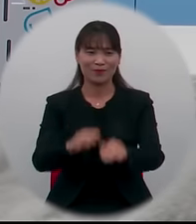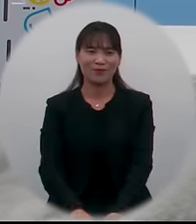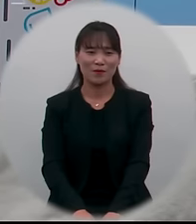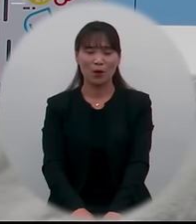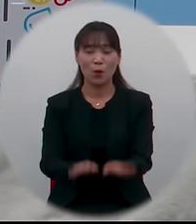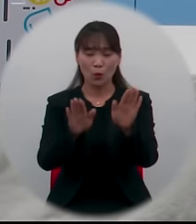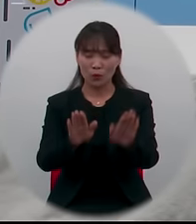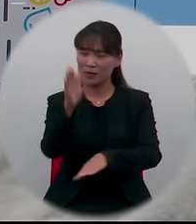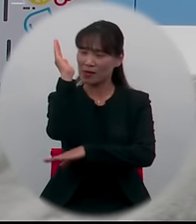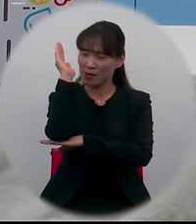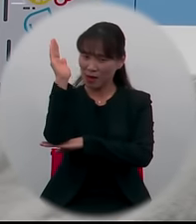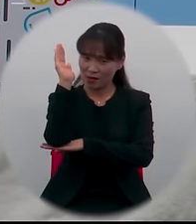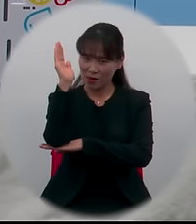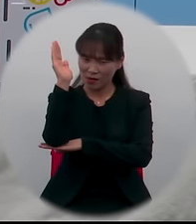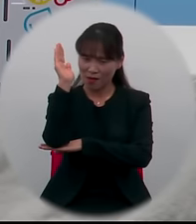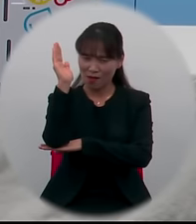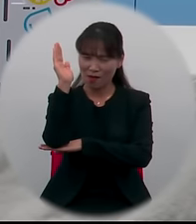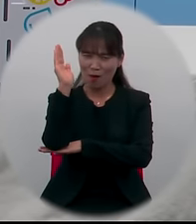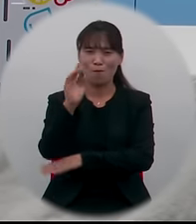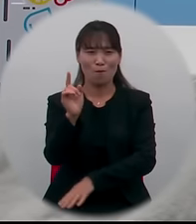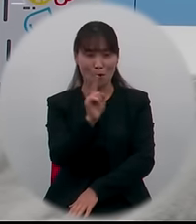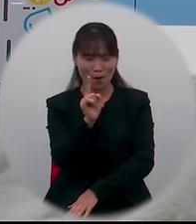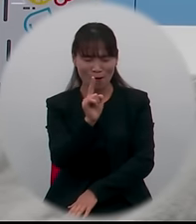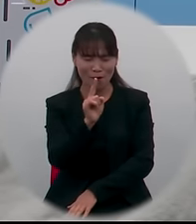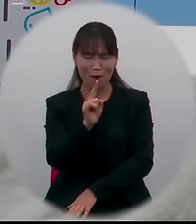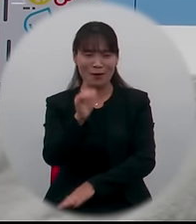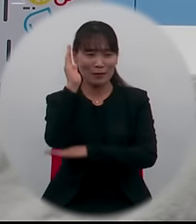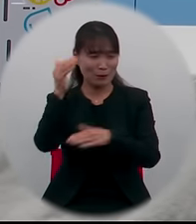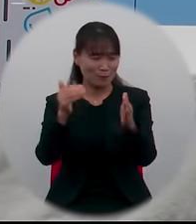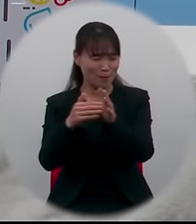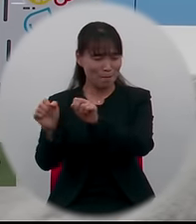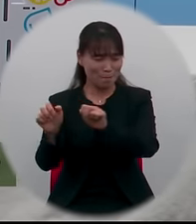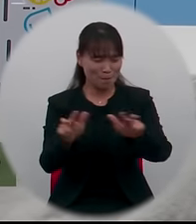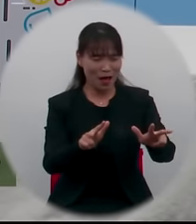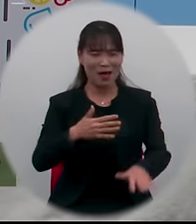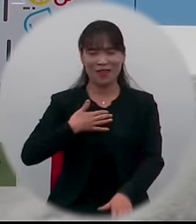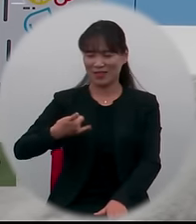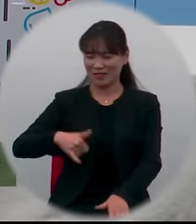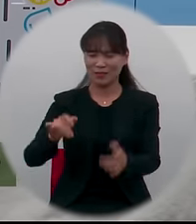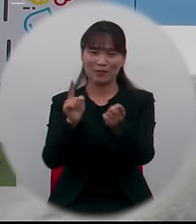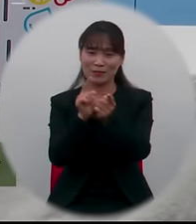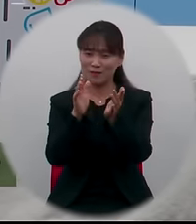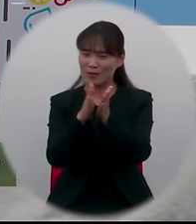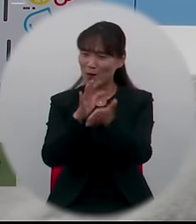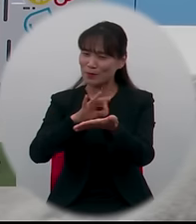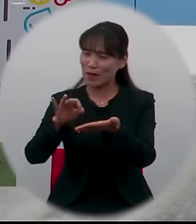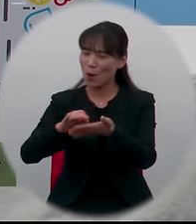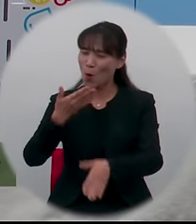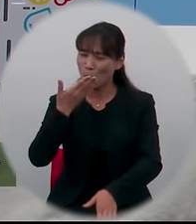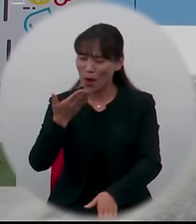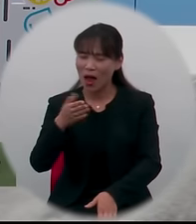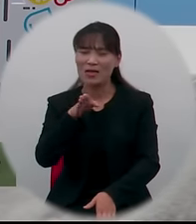살펴보겠습니다이 강의는 다른 강의하고 근본적으로 다르게 강의가 끝난 직후 내 아이에게 즉시 적용할 수